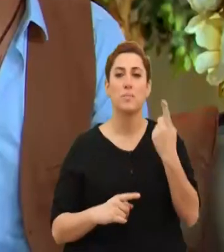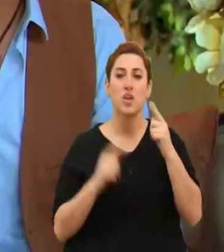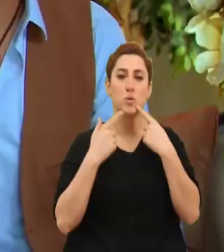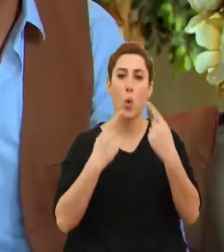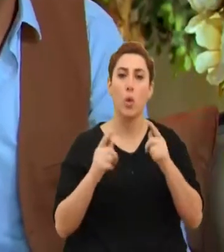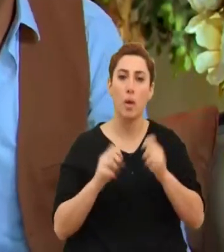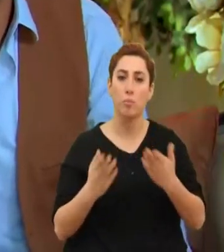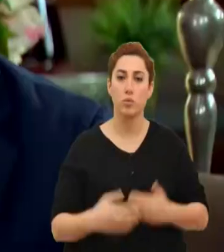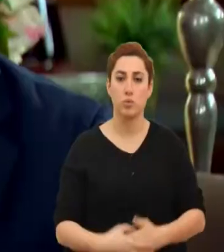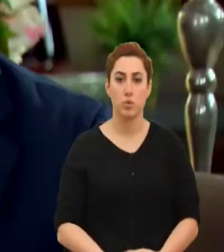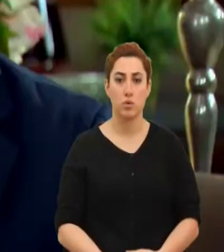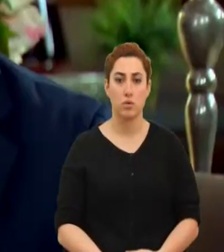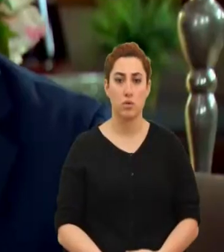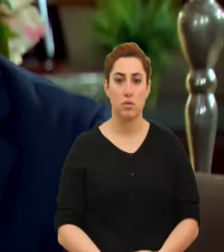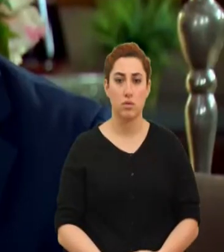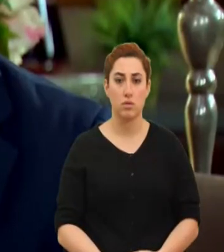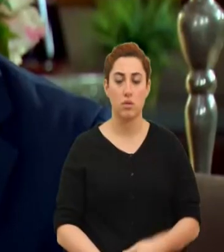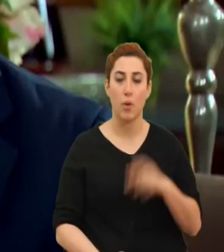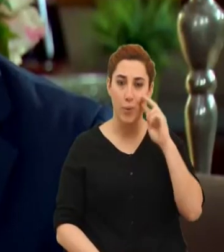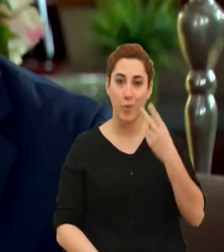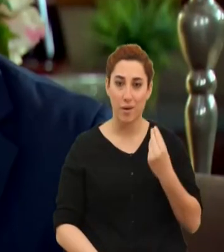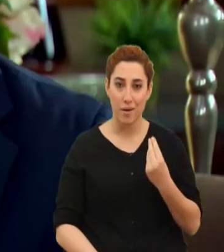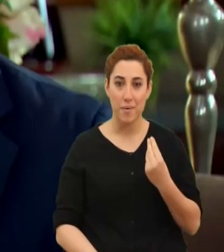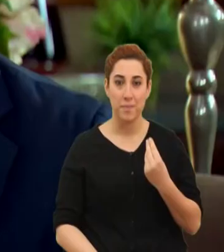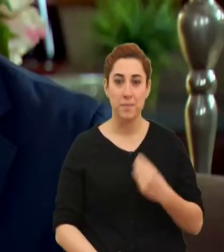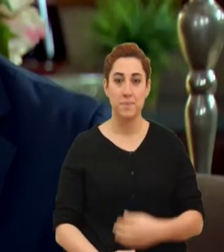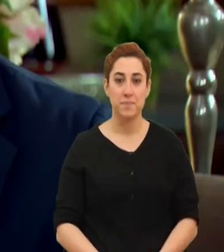bir şey söyleyebiliyorsun ya? Yani Rüyam,